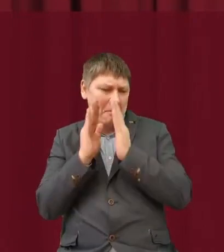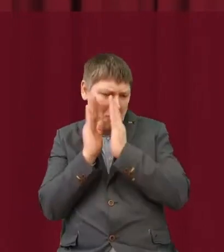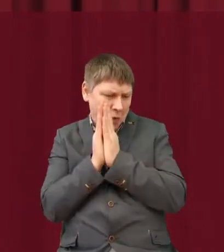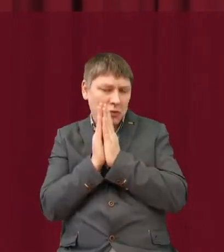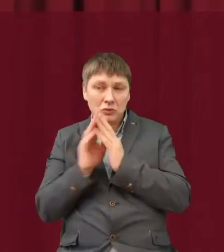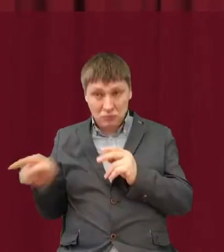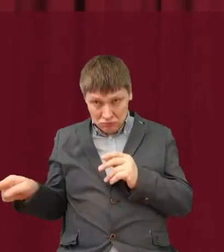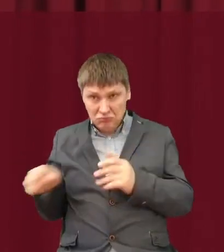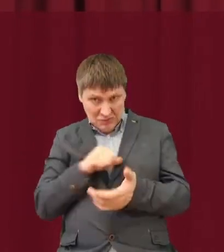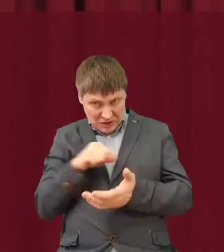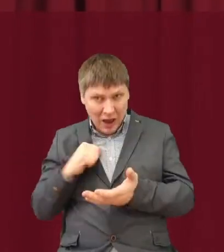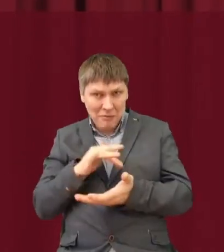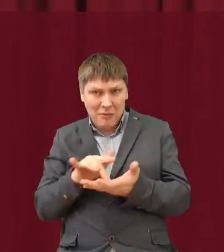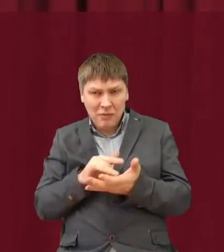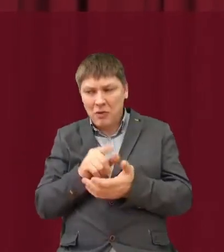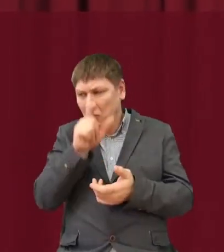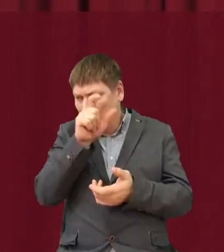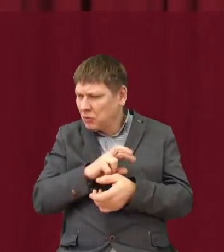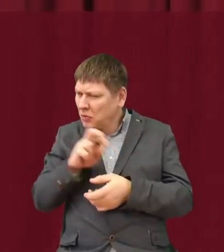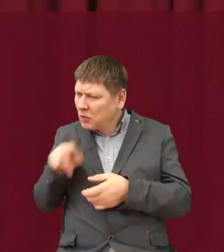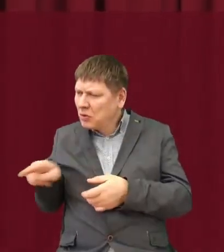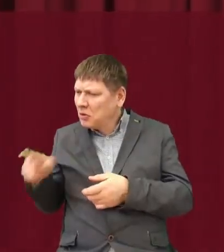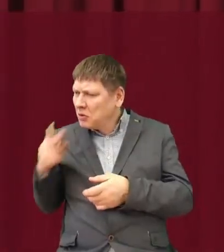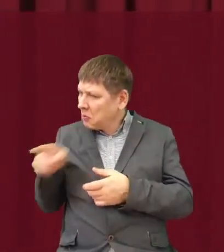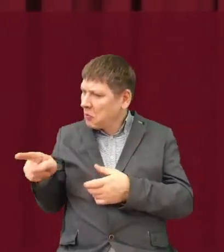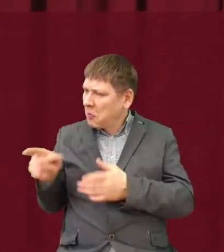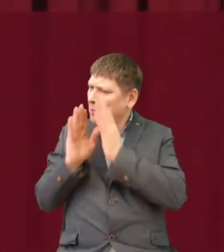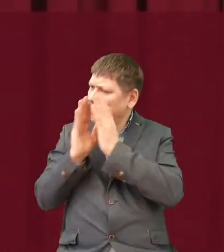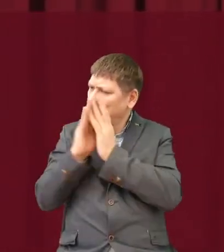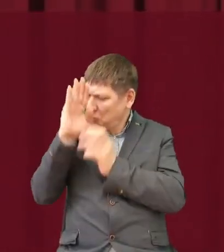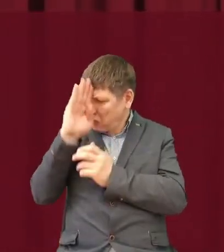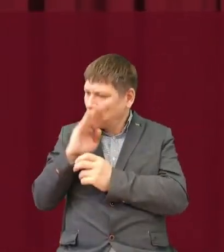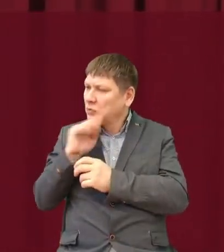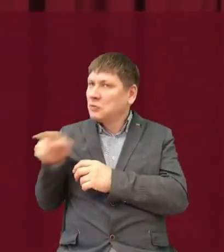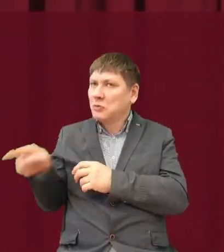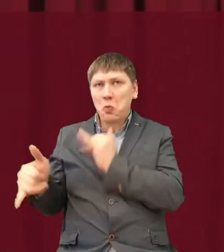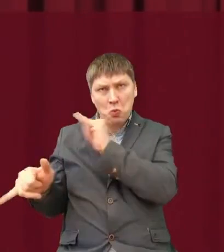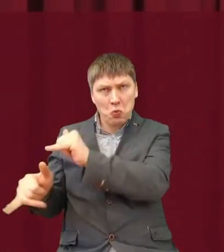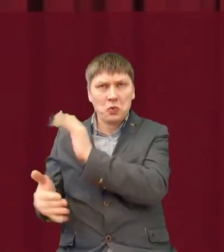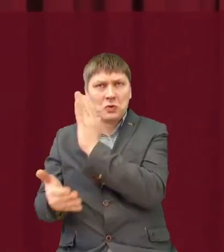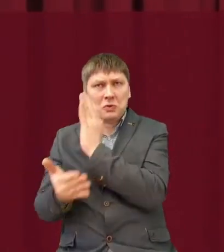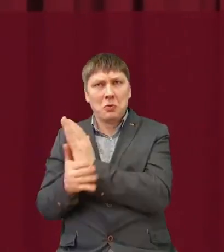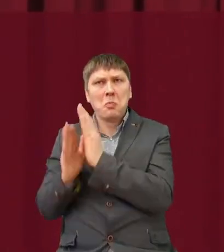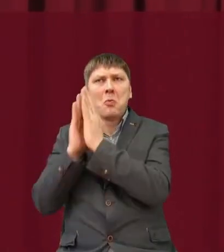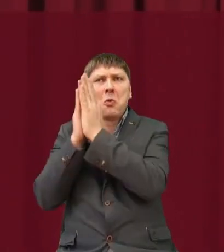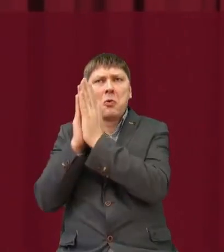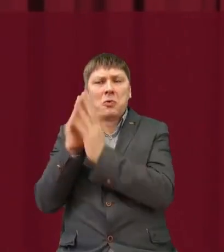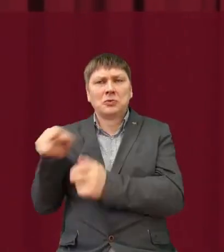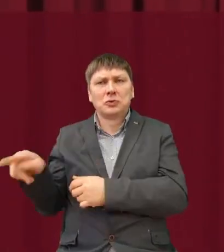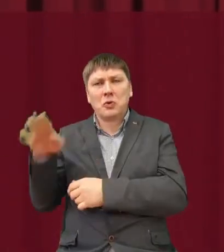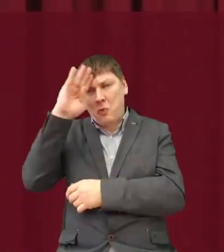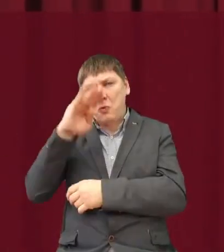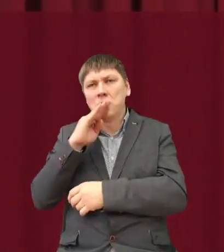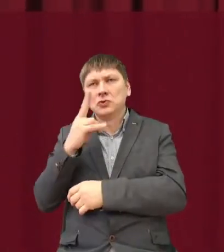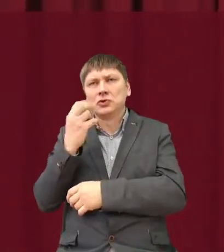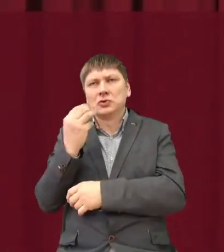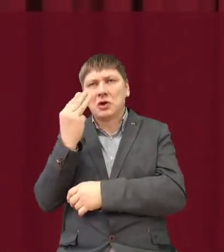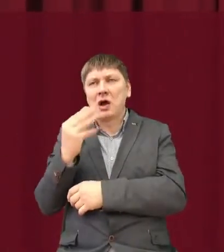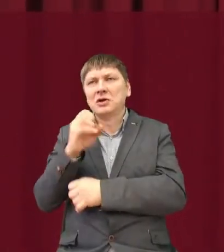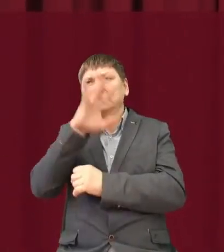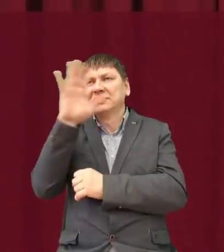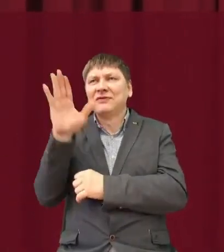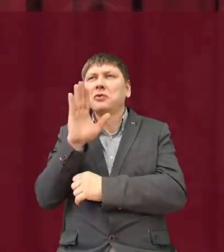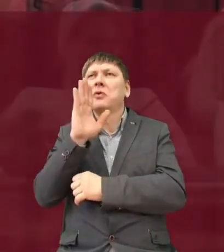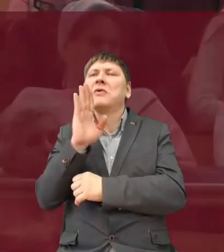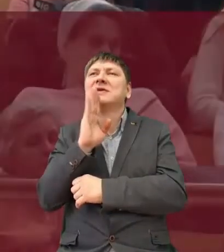и кто-то приходя к этим людям может обманываться и говорить Они же там у них они молятся там тому и тому и